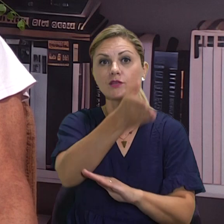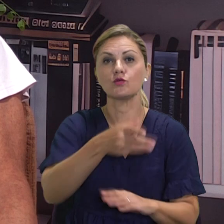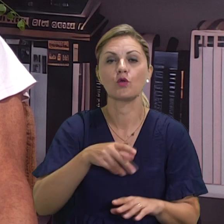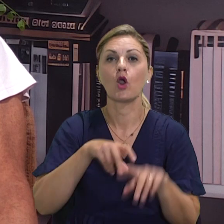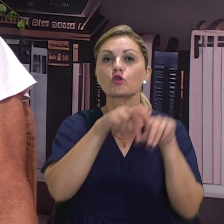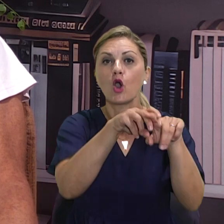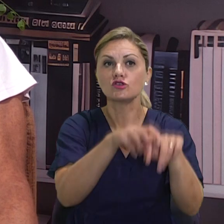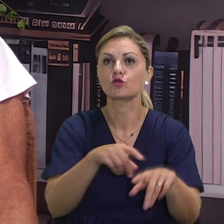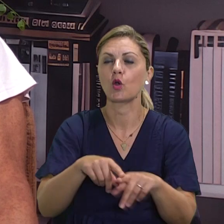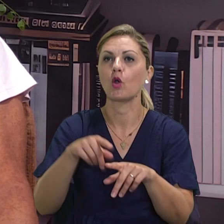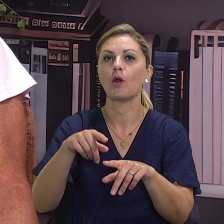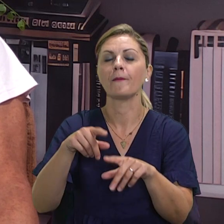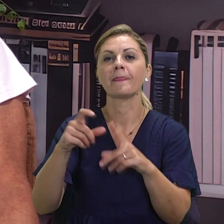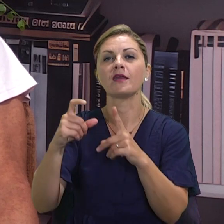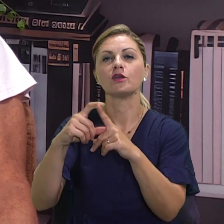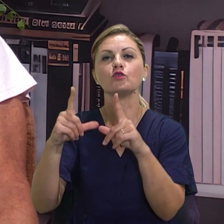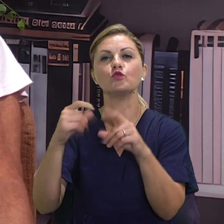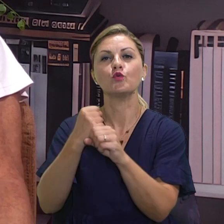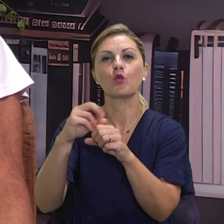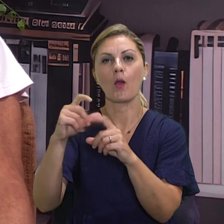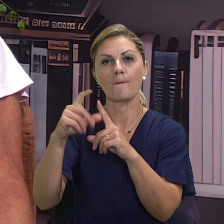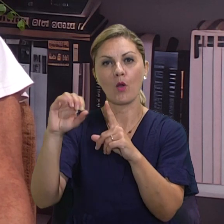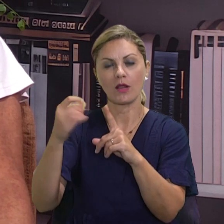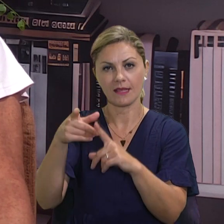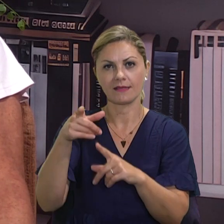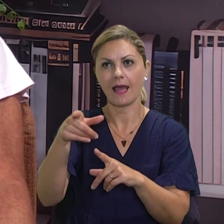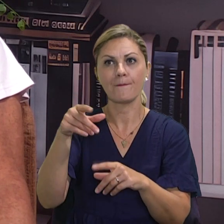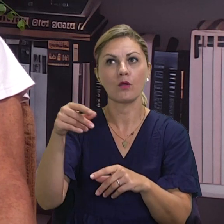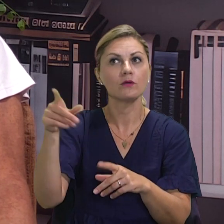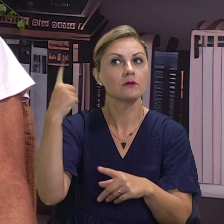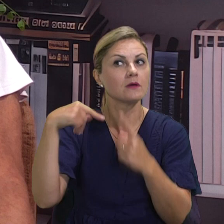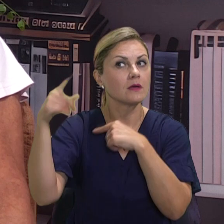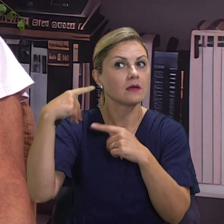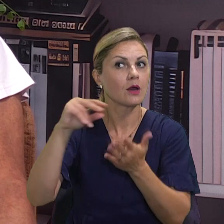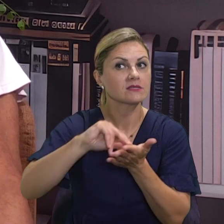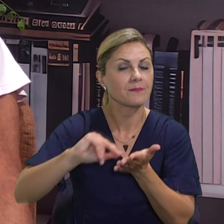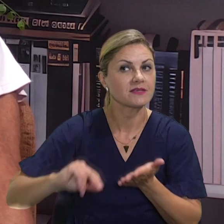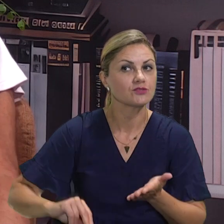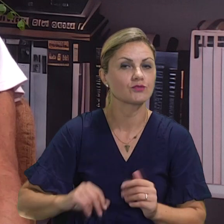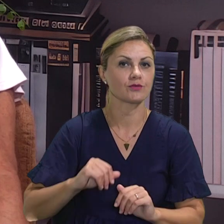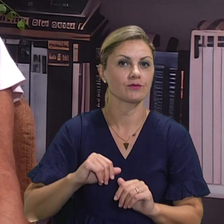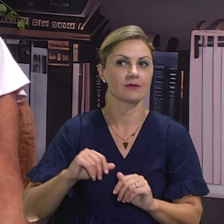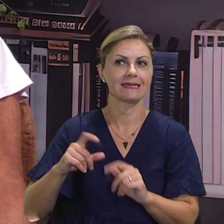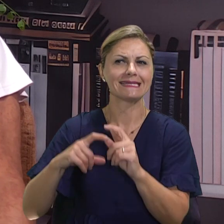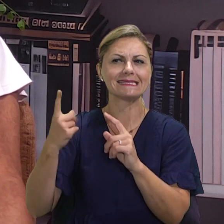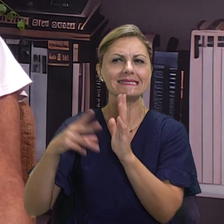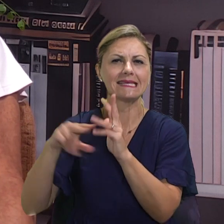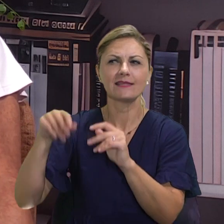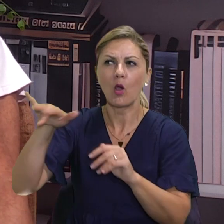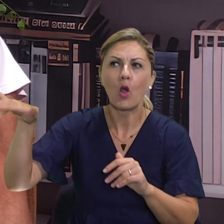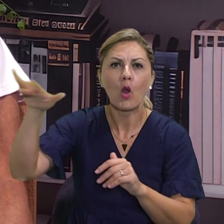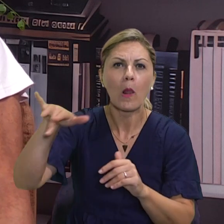u Konjsko i u Dugopolje, Longfield, jeli, pa da sačuvaju ono što se govori u okolici Sinja, svugdje,